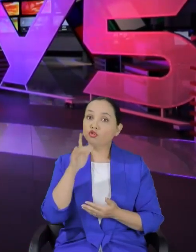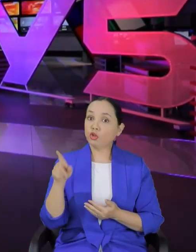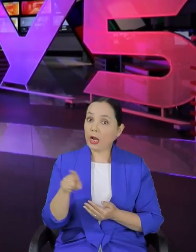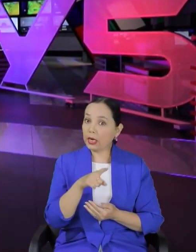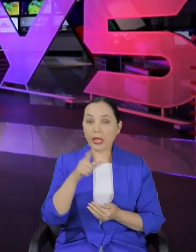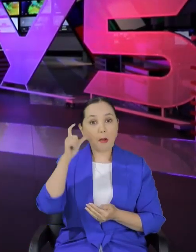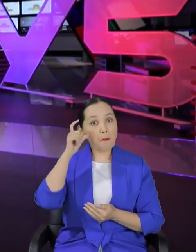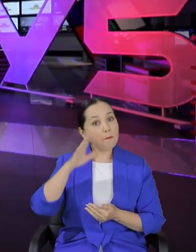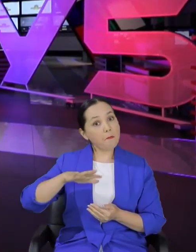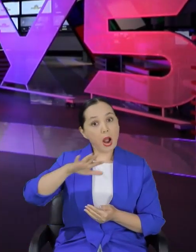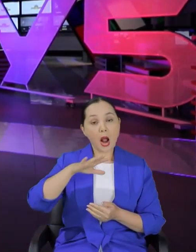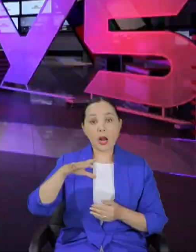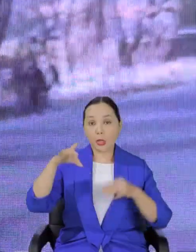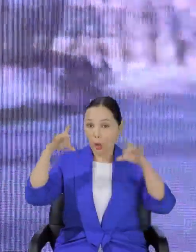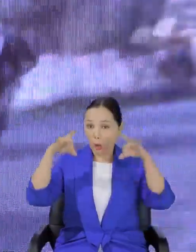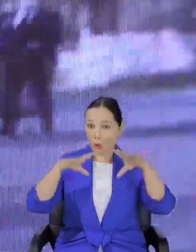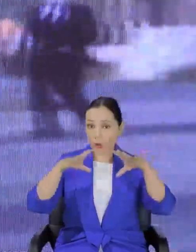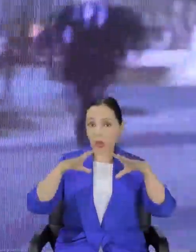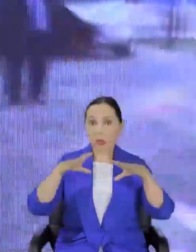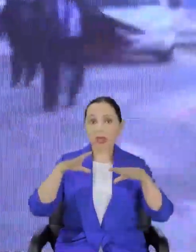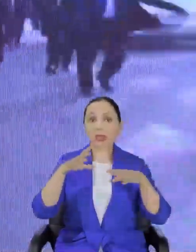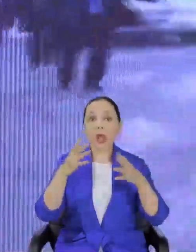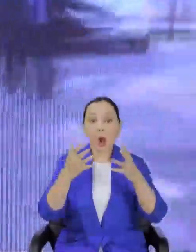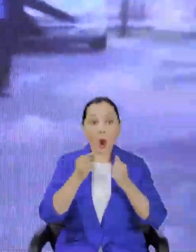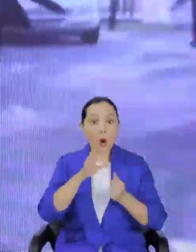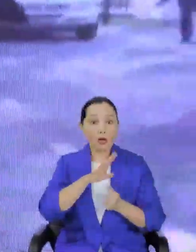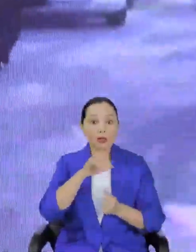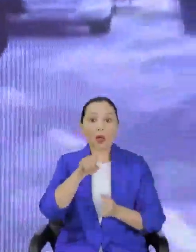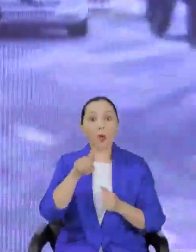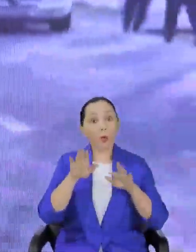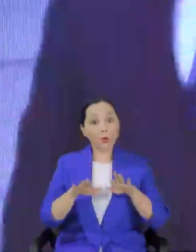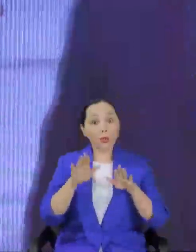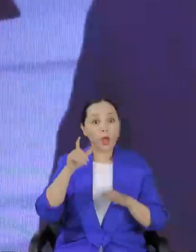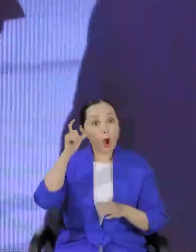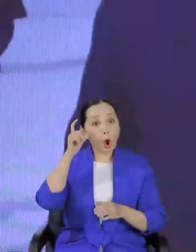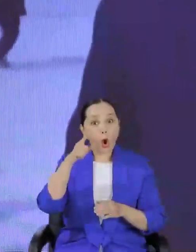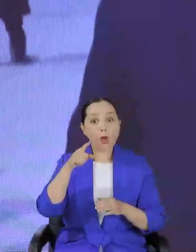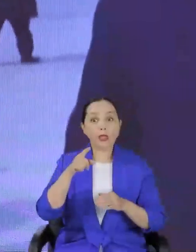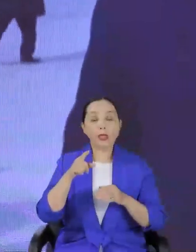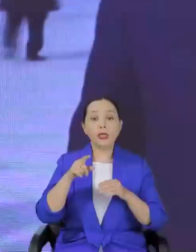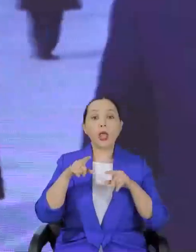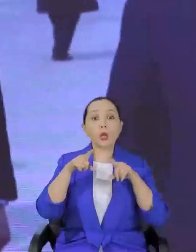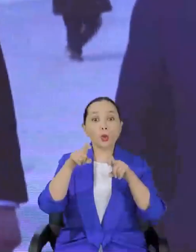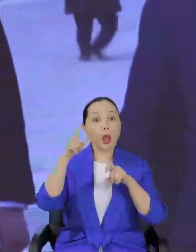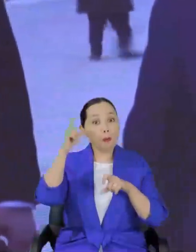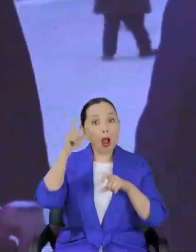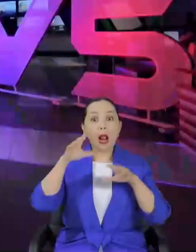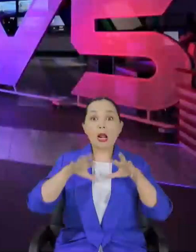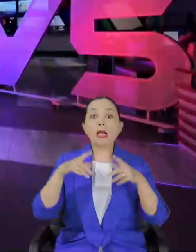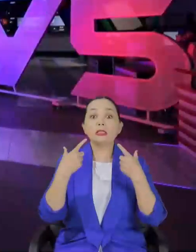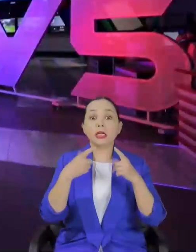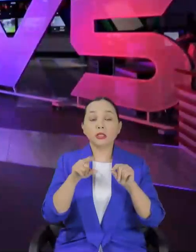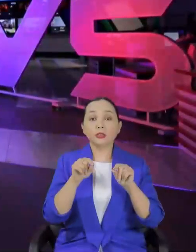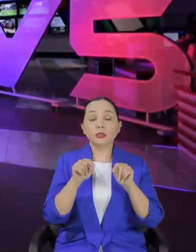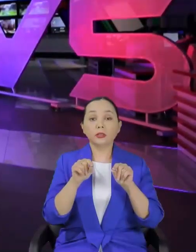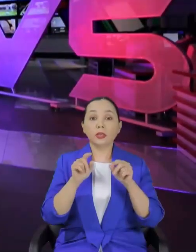jarayonlar mahallaga kutilmaganda prezidentning tashrifidan olingan. Hattoki u yerda hokim yugurib, mahalla raisi qayerda degan chaqiriqni